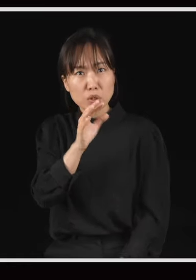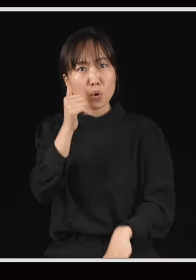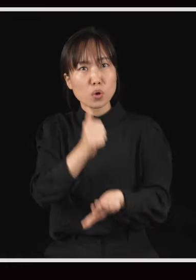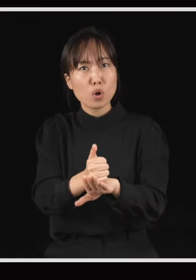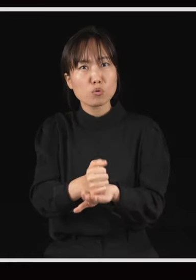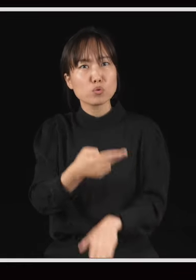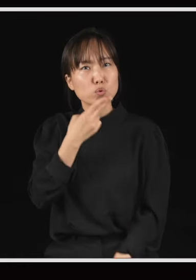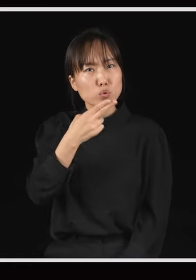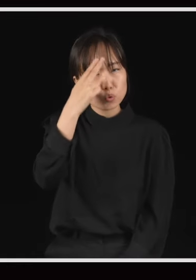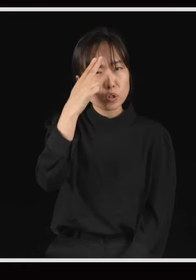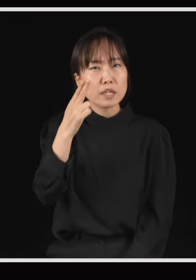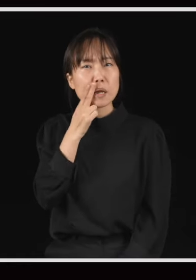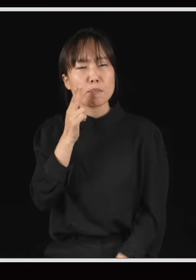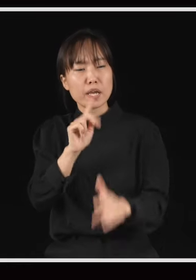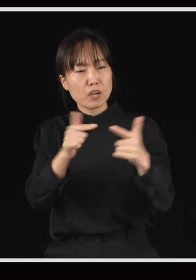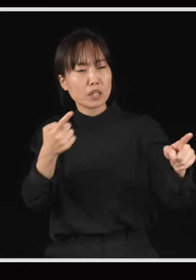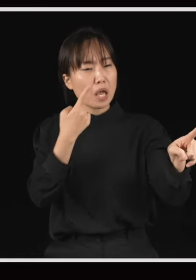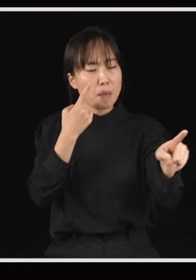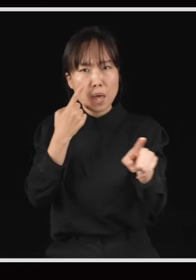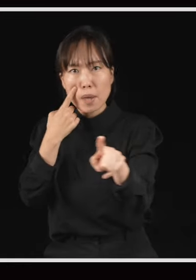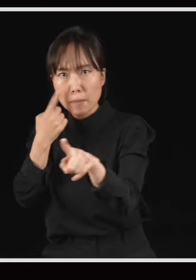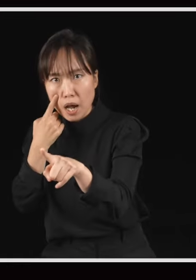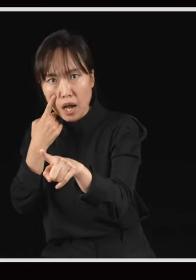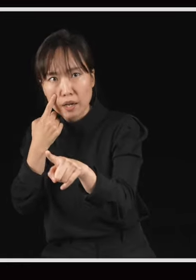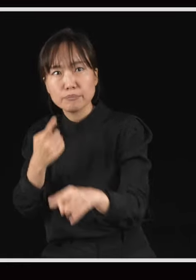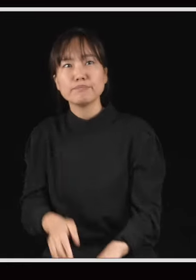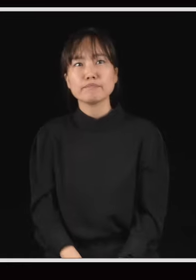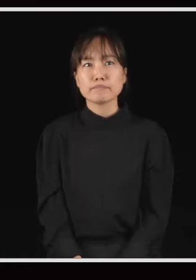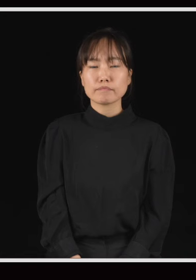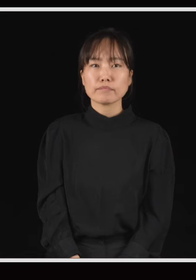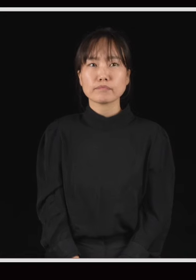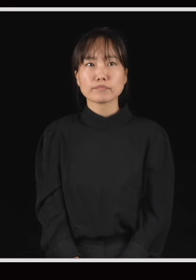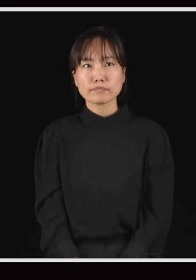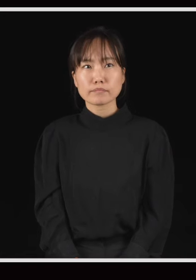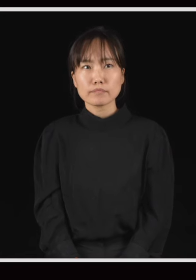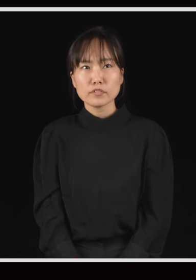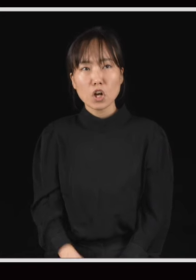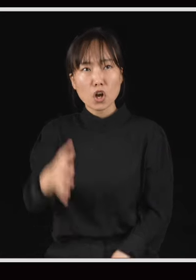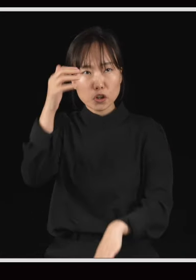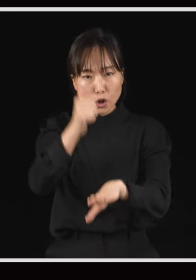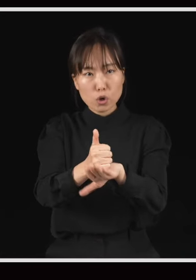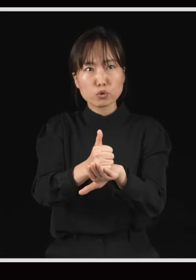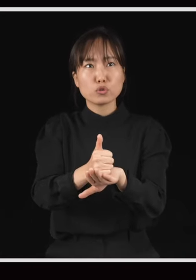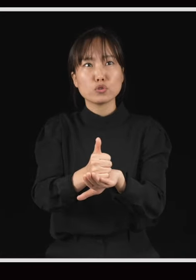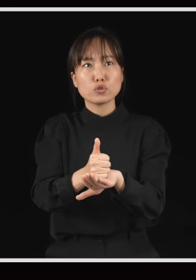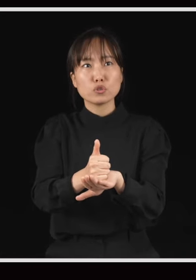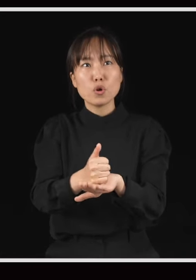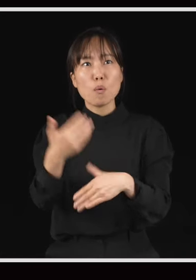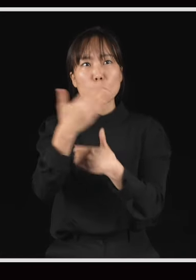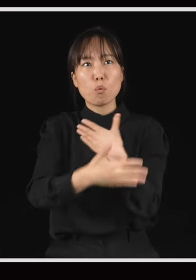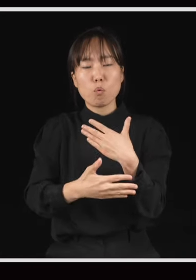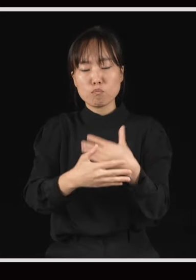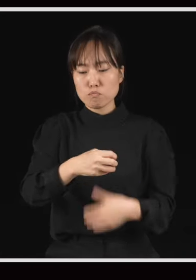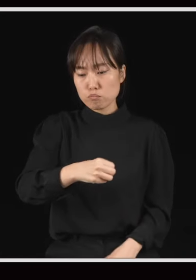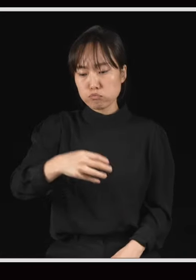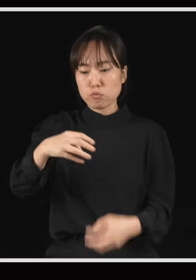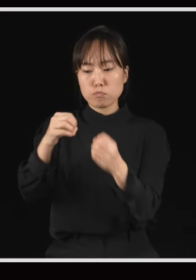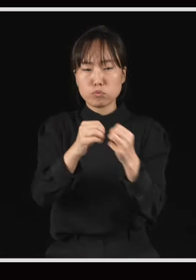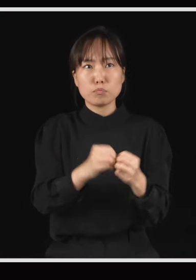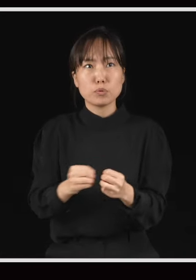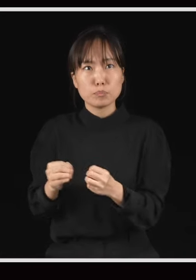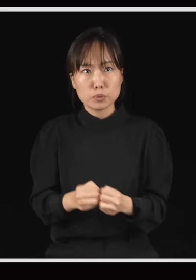결국 도파민의 어떤 취약성이 점점 더 올라가는 겁니다. 이제 이런 결과는 이것도 생물학적으로 잘